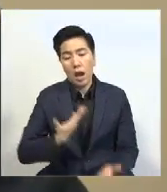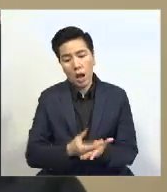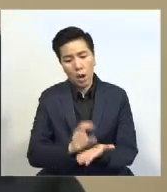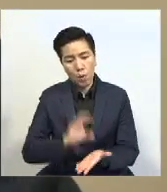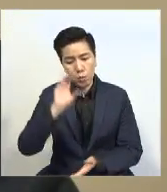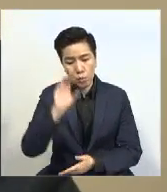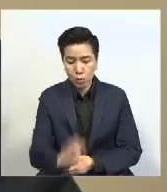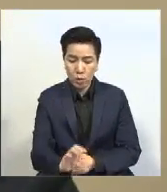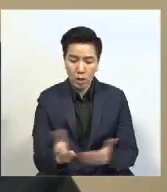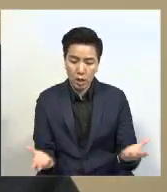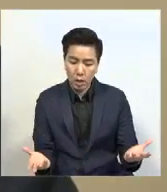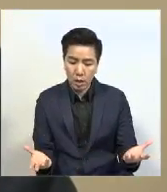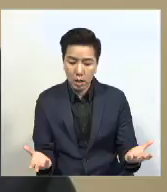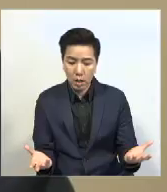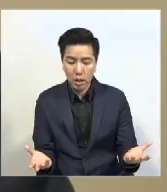สร้าง